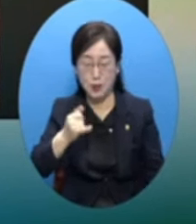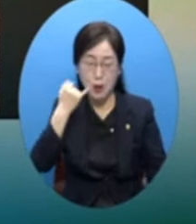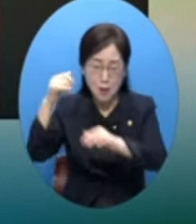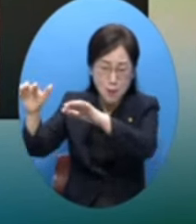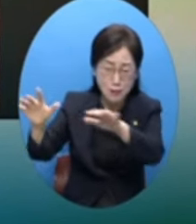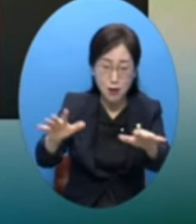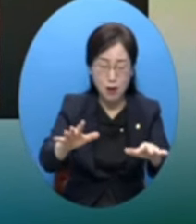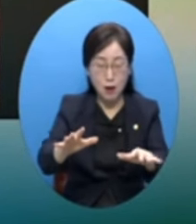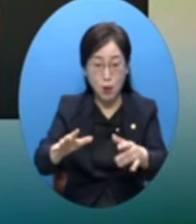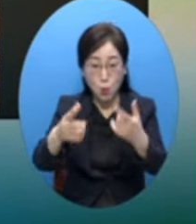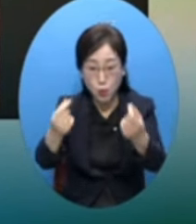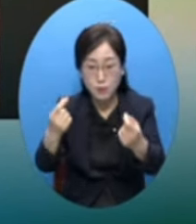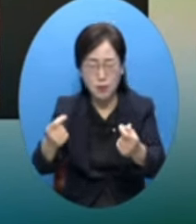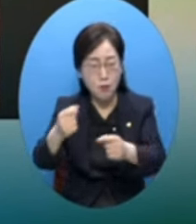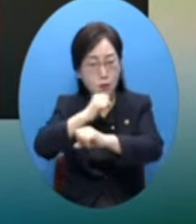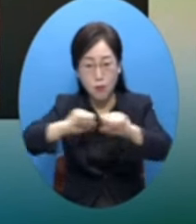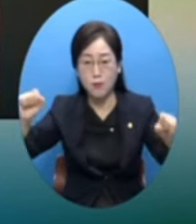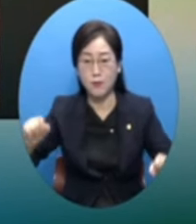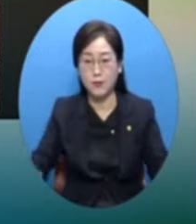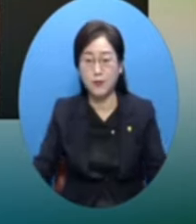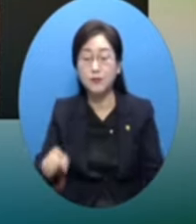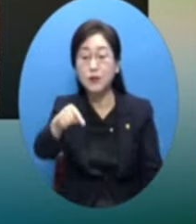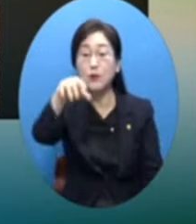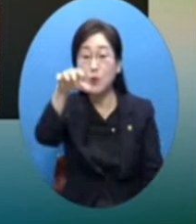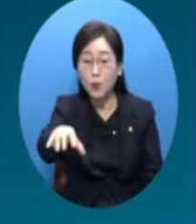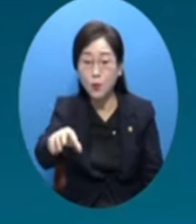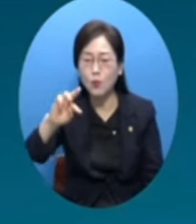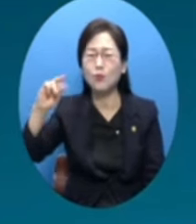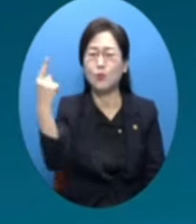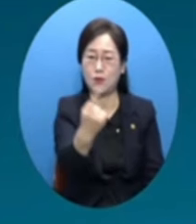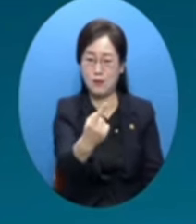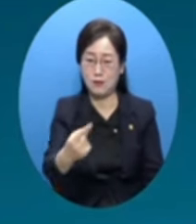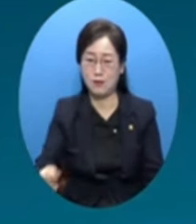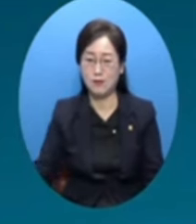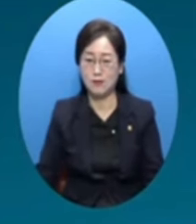그런데 이곳으로 자기들이 돌아간 것입니다.